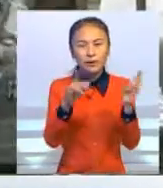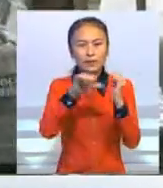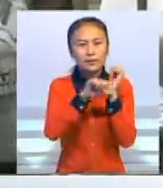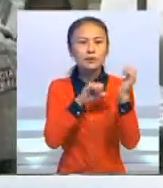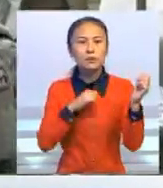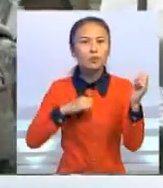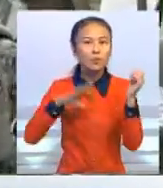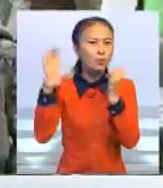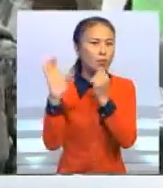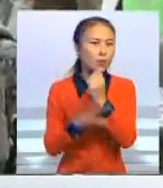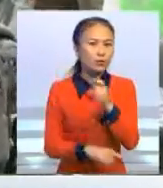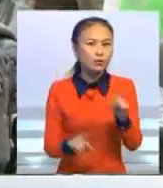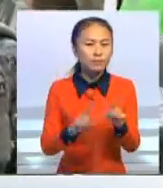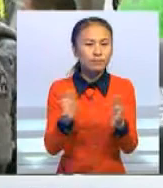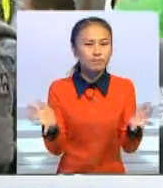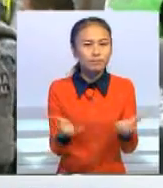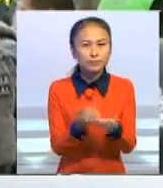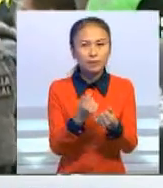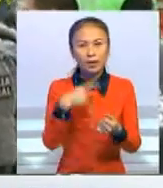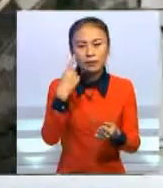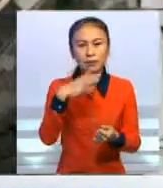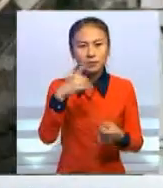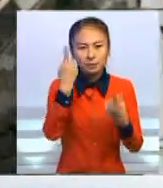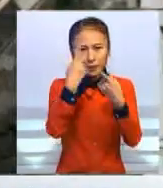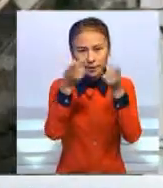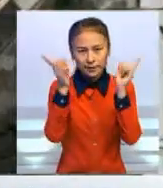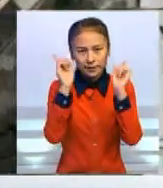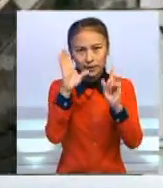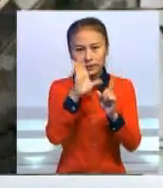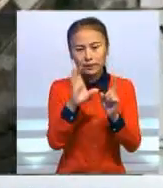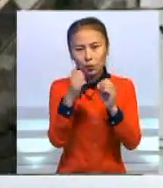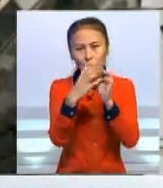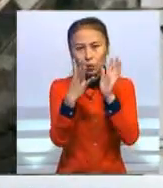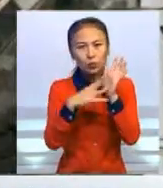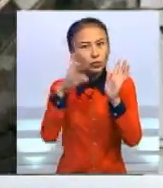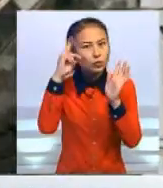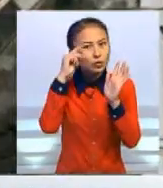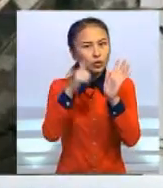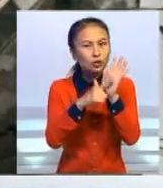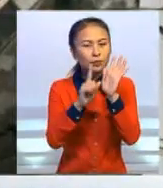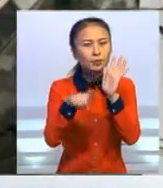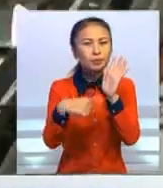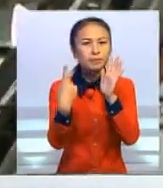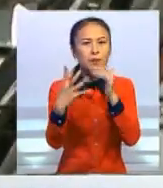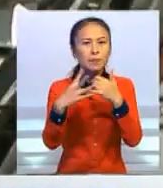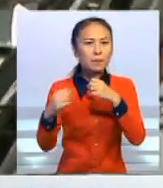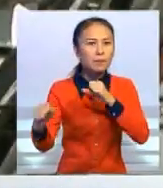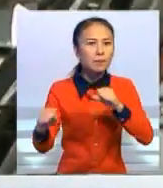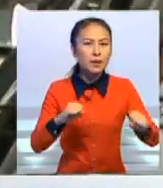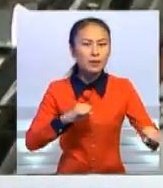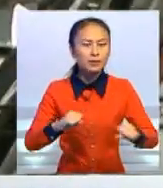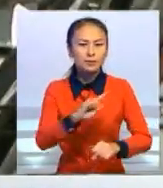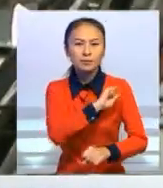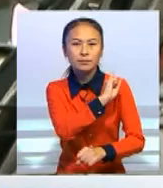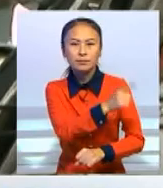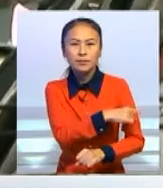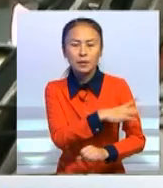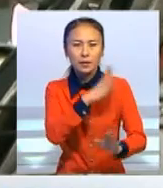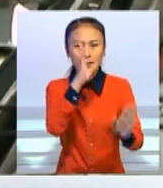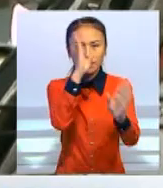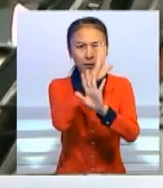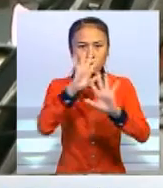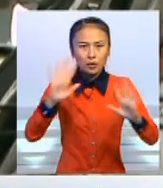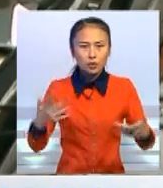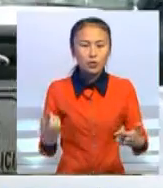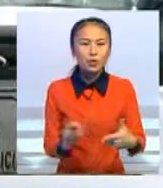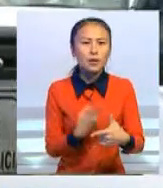адамды 2 апта бұрын құтқарып алған еді. Айта кетейік, Мексикада 42-тің 19 күні 7.1 балдық күшті жер сілкінісі болды.